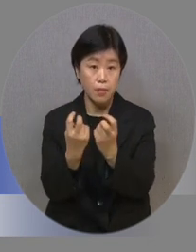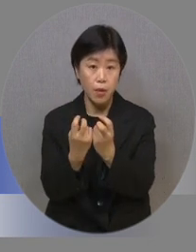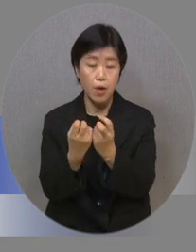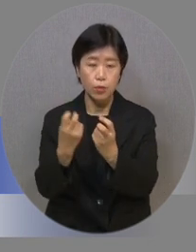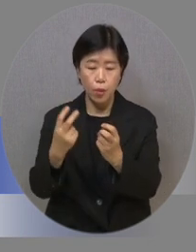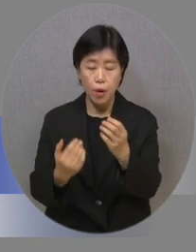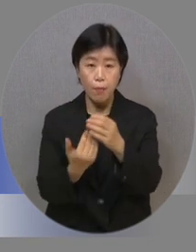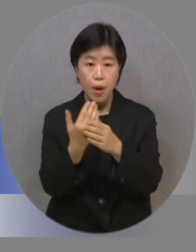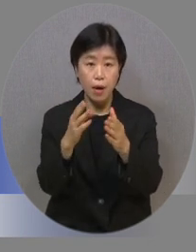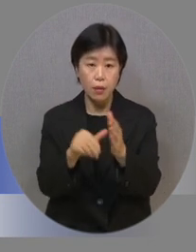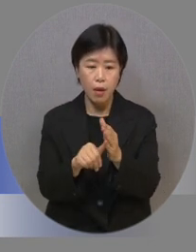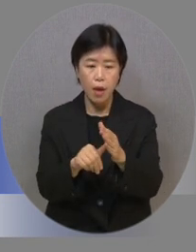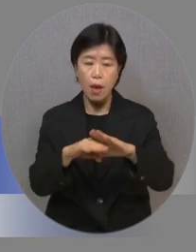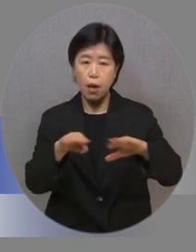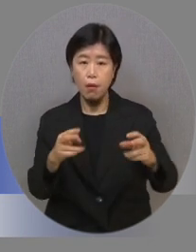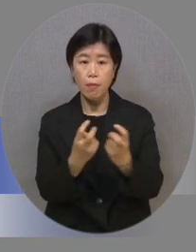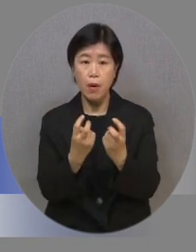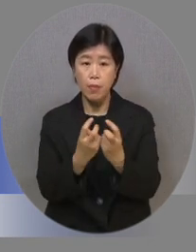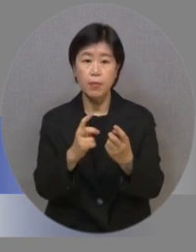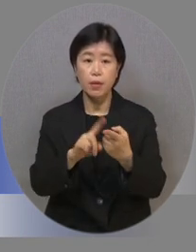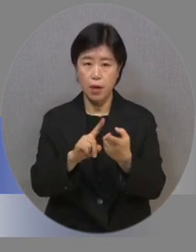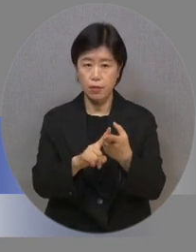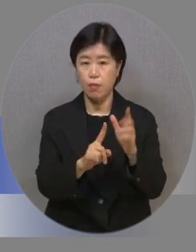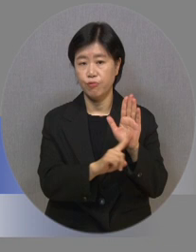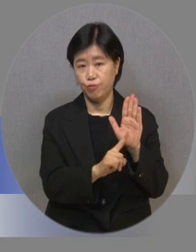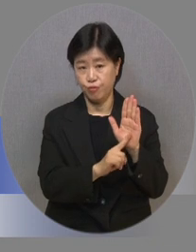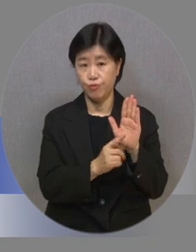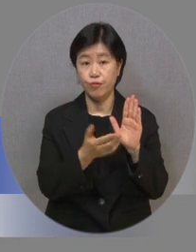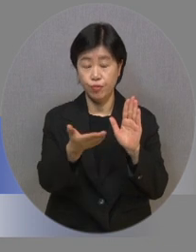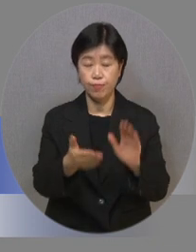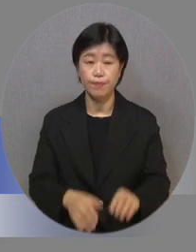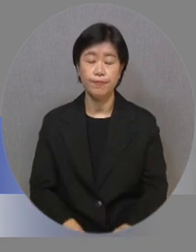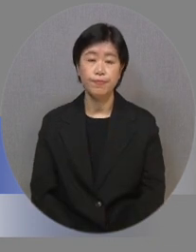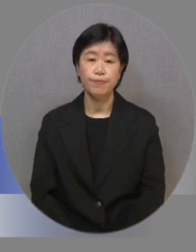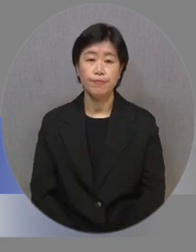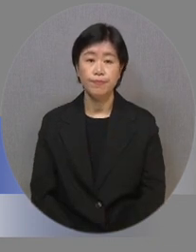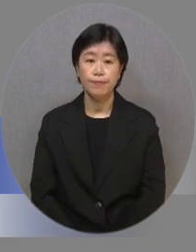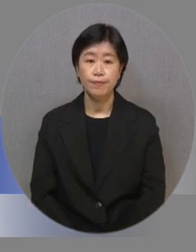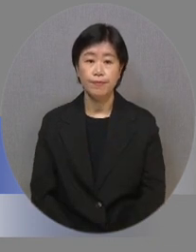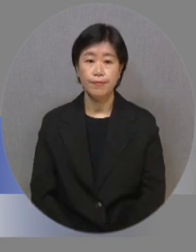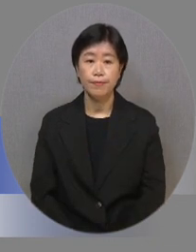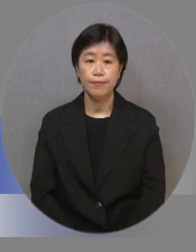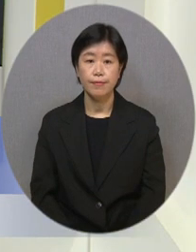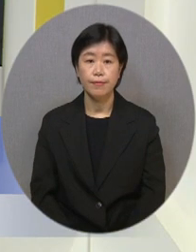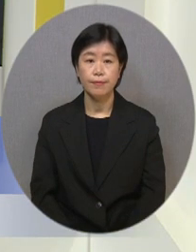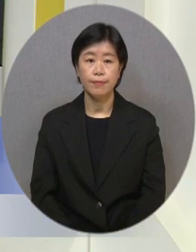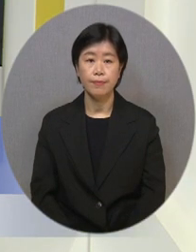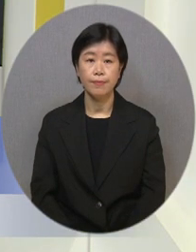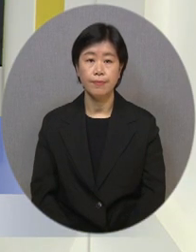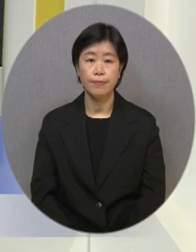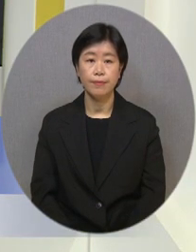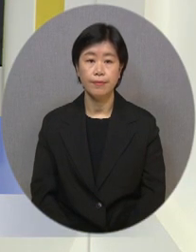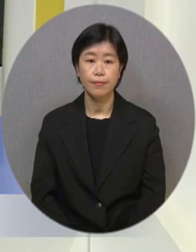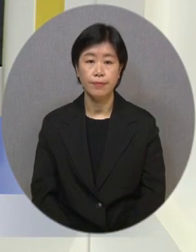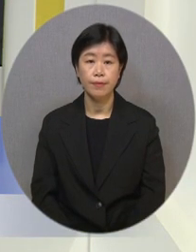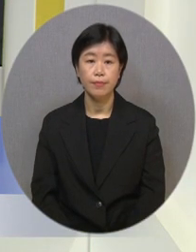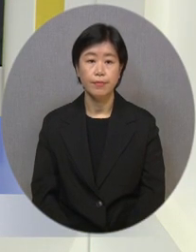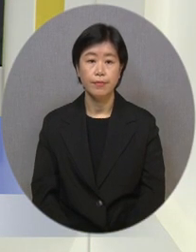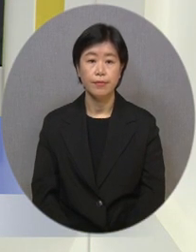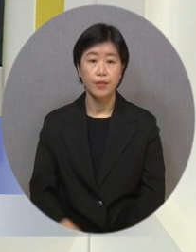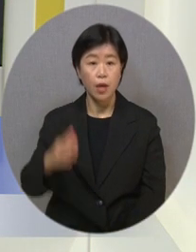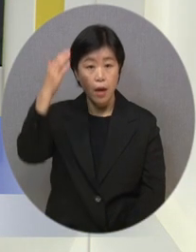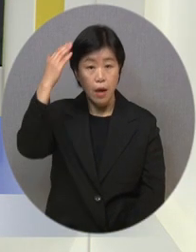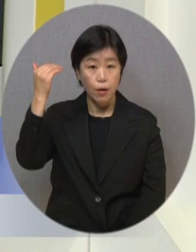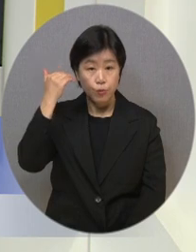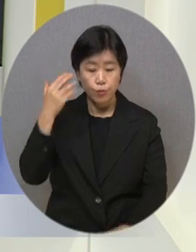방안을 다양한 매체를 통해 국민들에게 집중 홍보할 예정입니다 다음 뉴스입니다